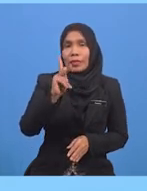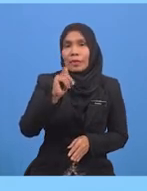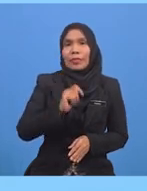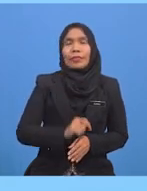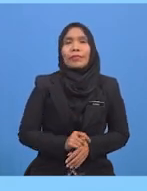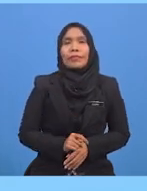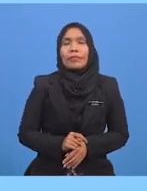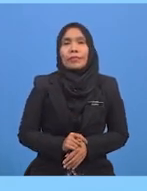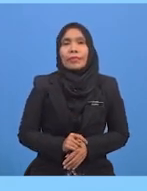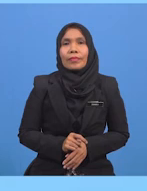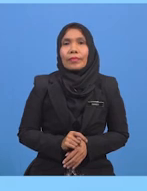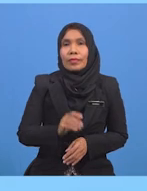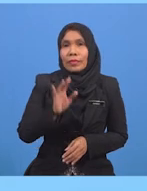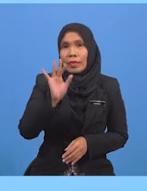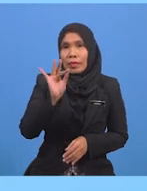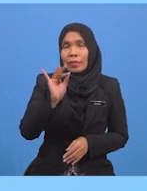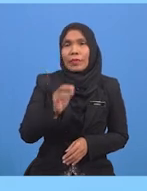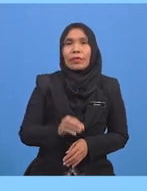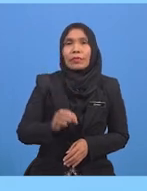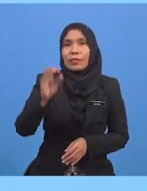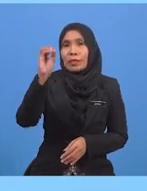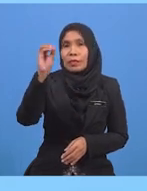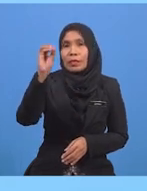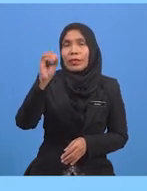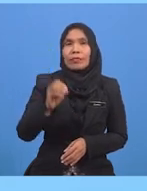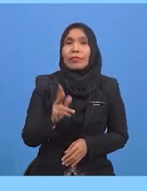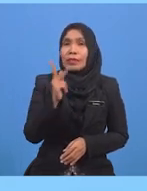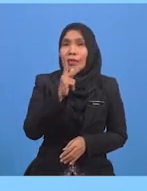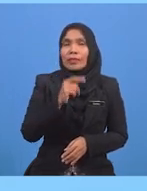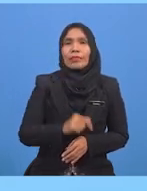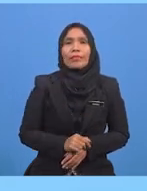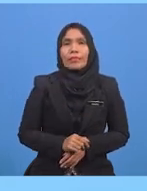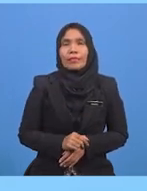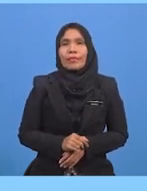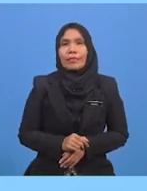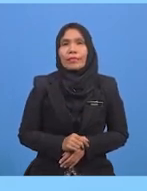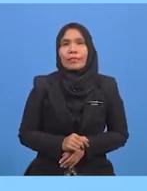1 jam 30 minit hingga sampai ke garisan tamat.